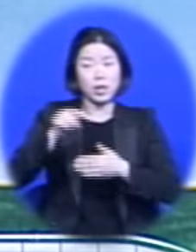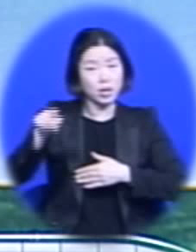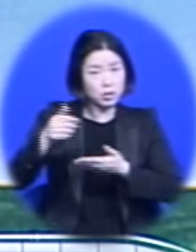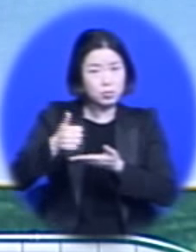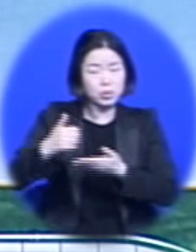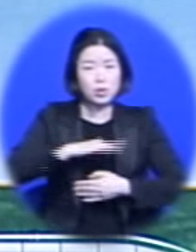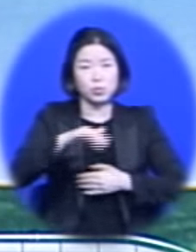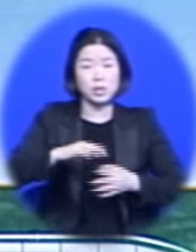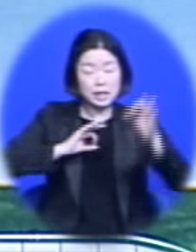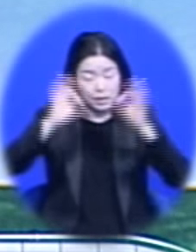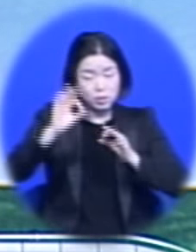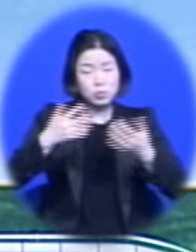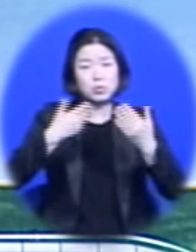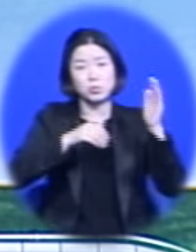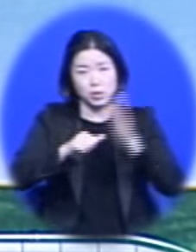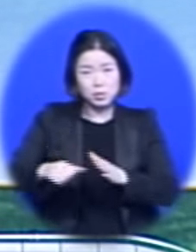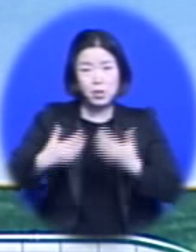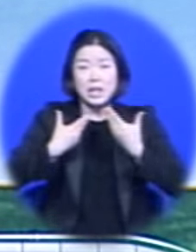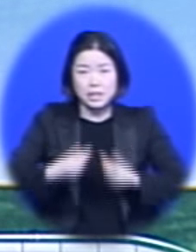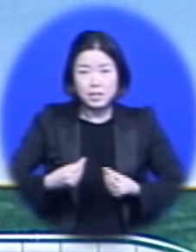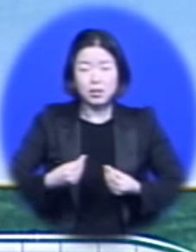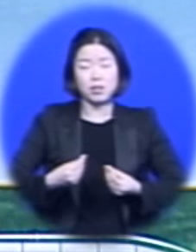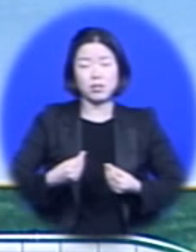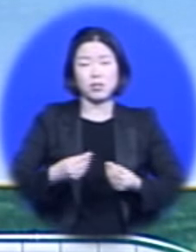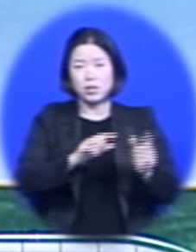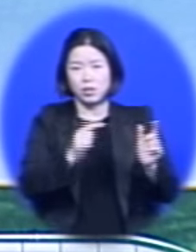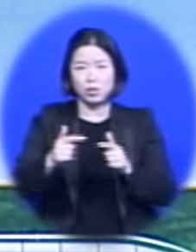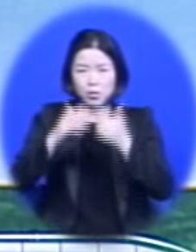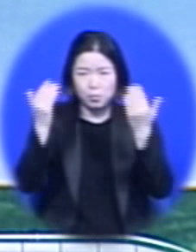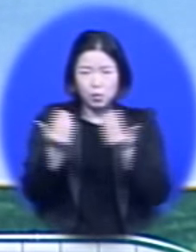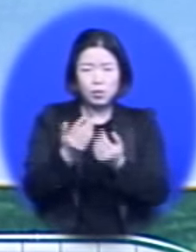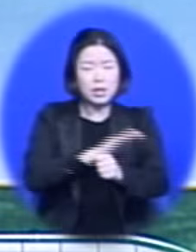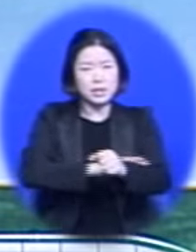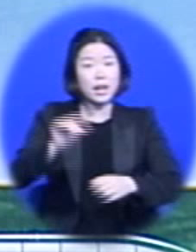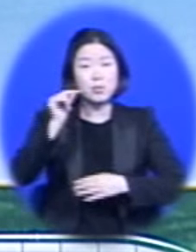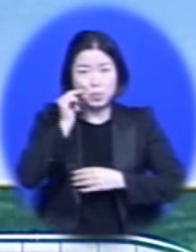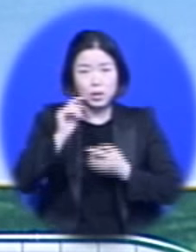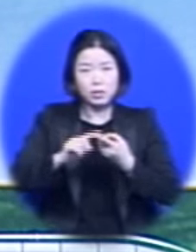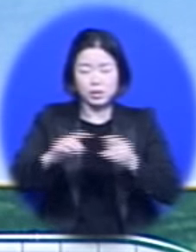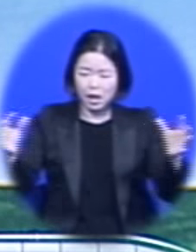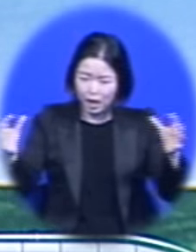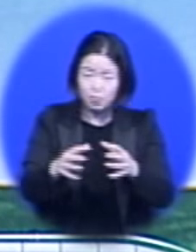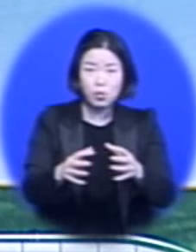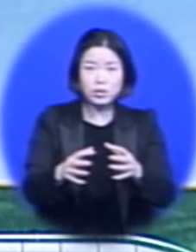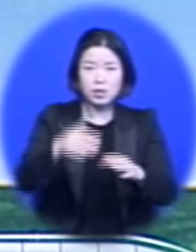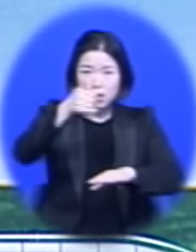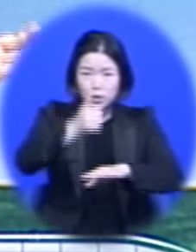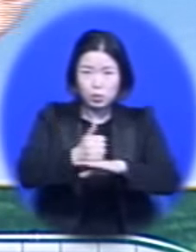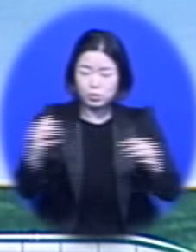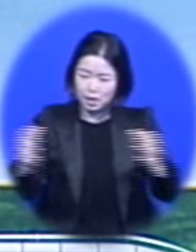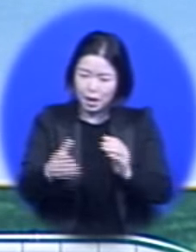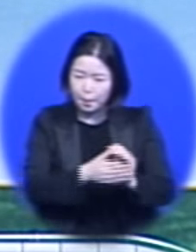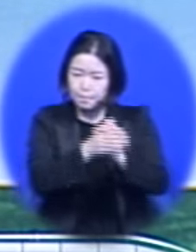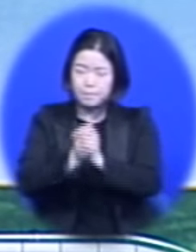실수한 거, 실패한 거, 좌절한 거, 낙심한 거, 뭘 제대로 못하는 거 다 모아가지고 결국은 합력하여